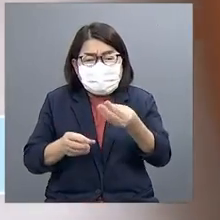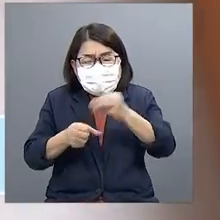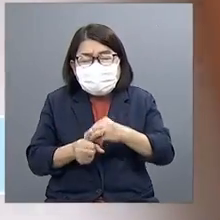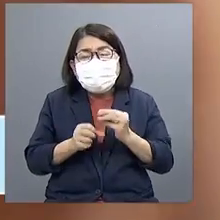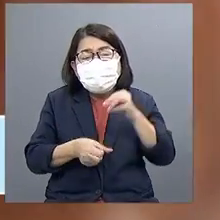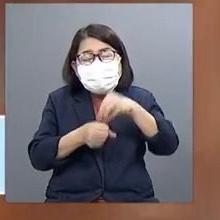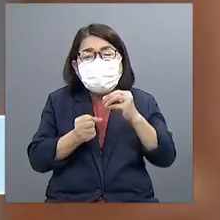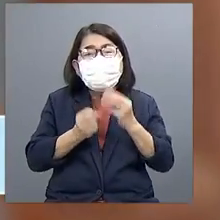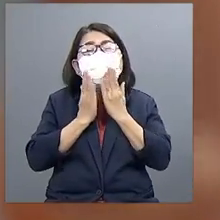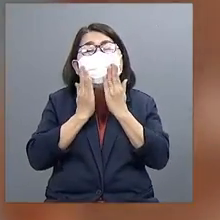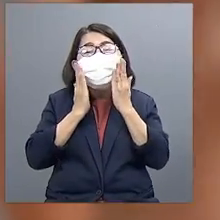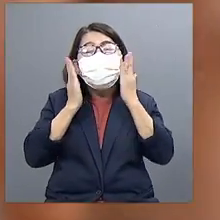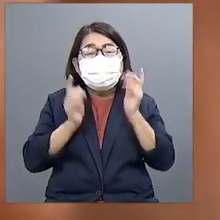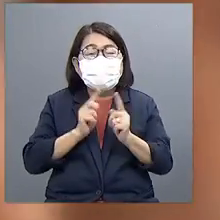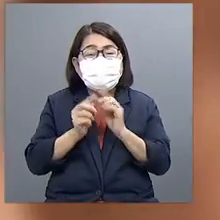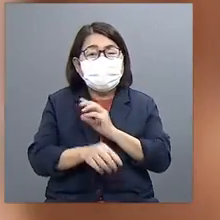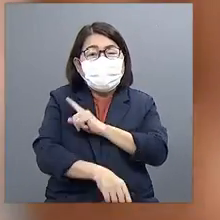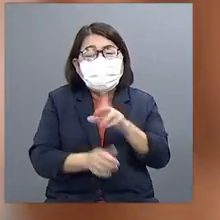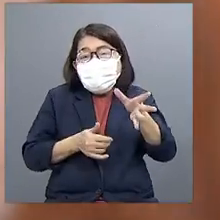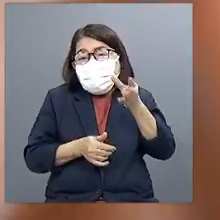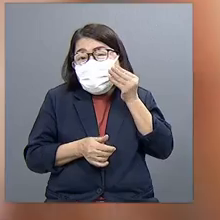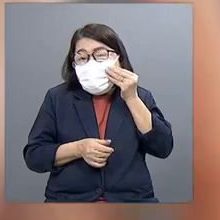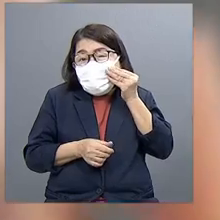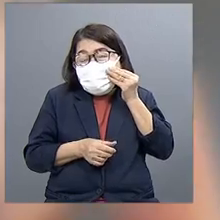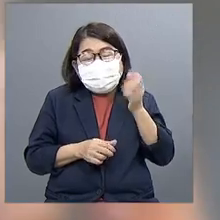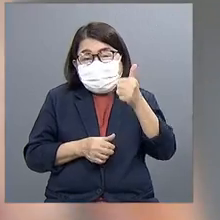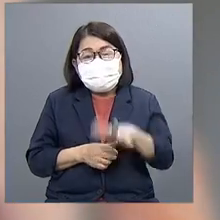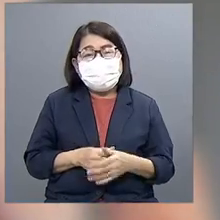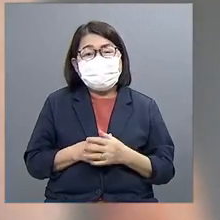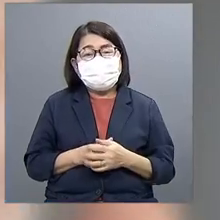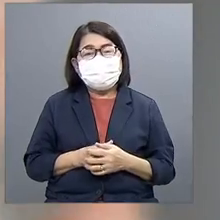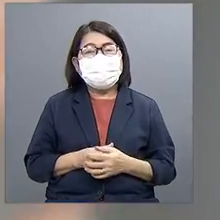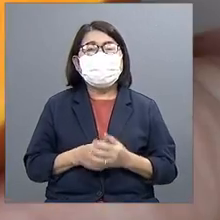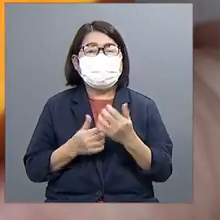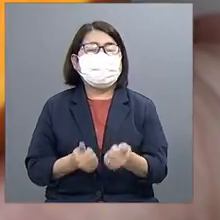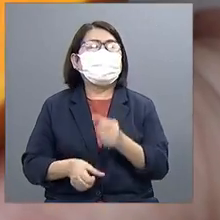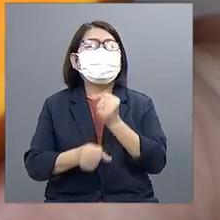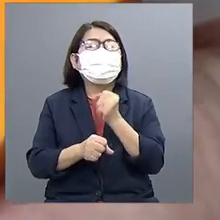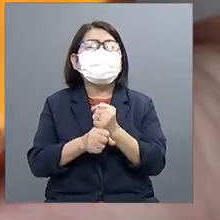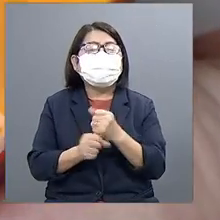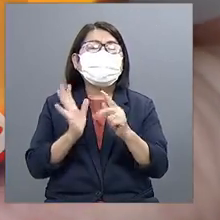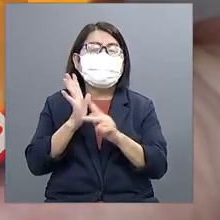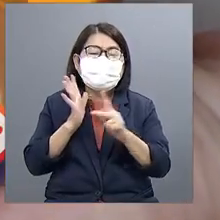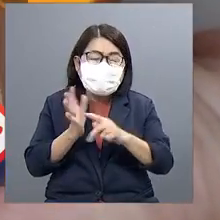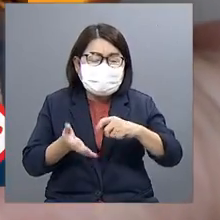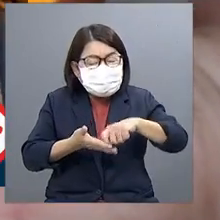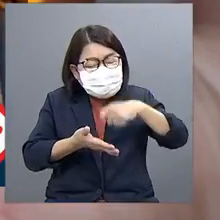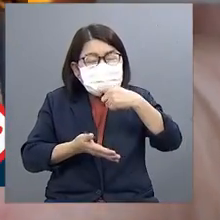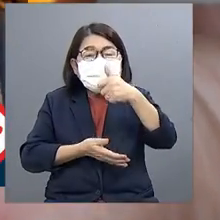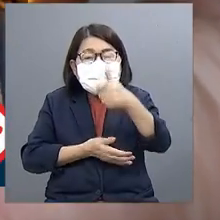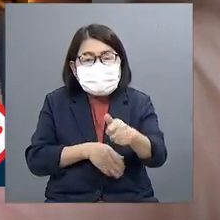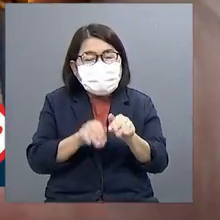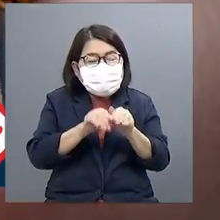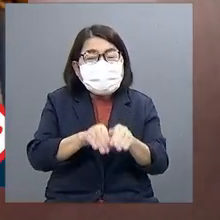ลดปล่อยแล้วก็ซึมเข้าสู่ผิวหนังของเราได้คุณผู้ชม ฉะนั้นก็คือเอาฟักทองไปทำแกงเลียงนะคุณผู้ชมนะบดน้ำกะทิอะไรก็ว่าไปใ